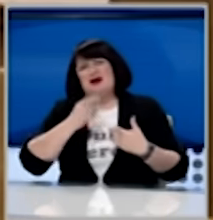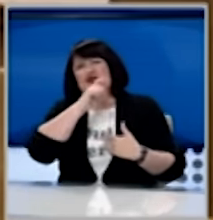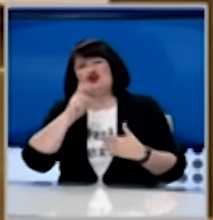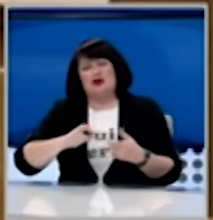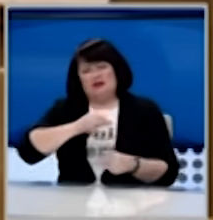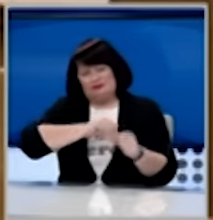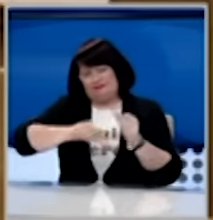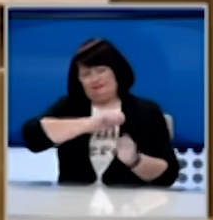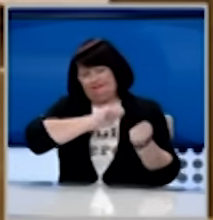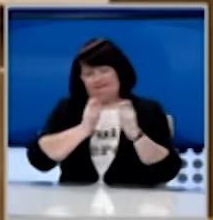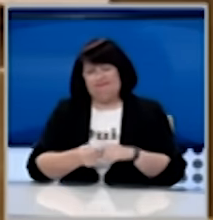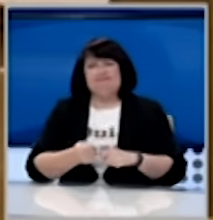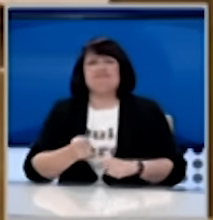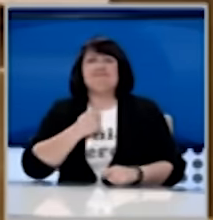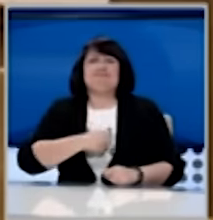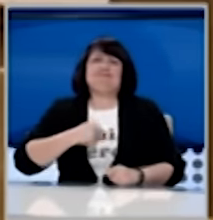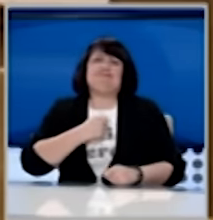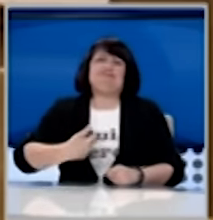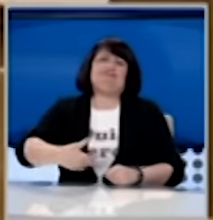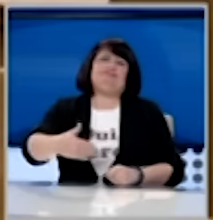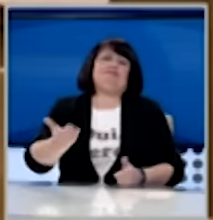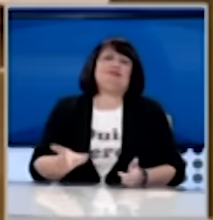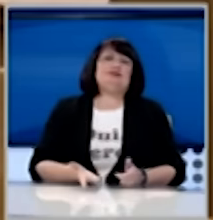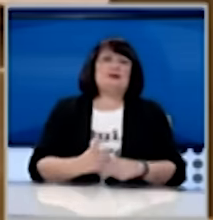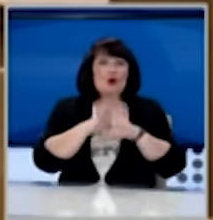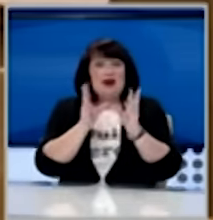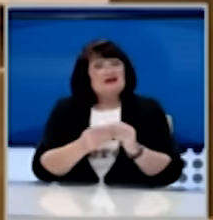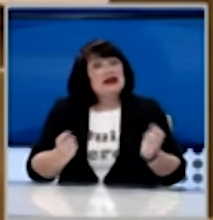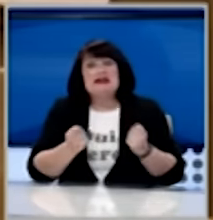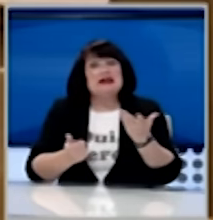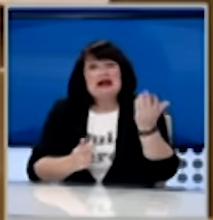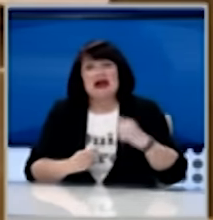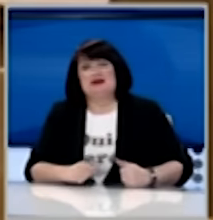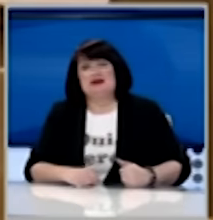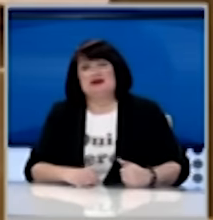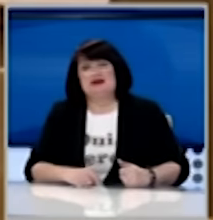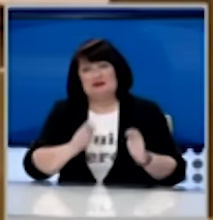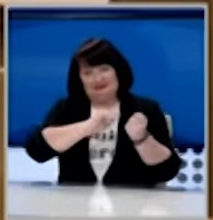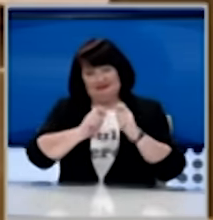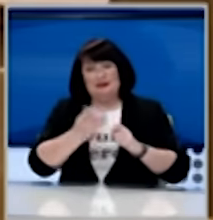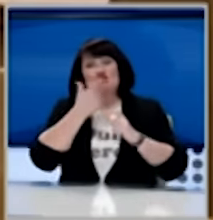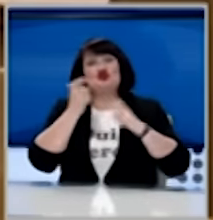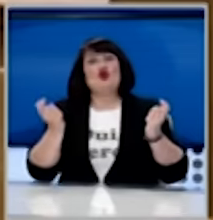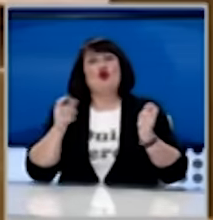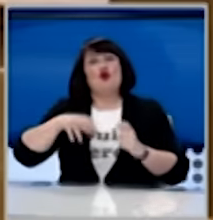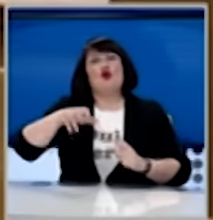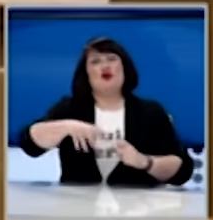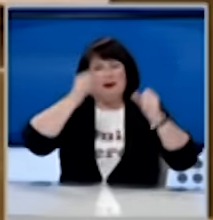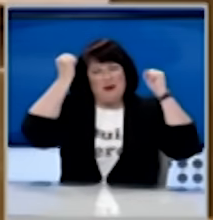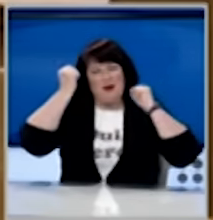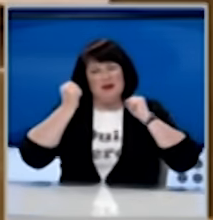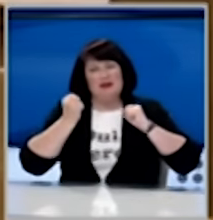δραματικά και δυστυχώς οριστικά τι κάνετε για όλα αυτά η αποκατάσταση των σχολείων από τις